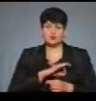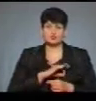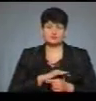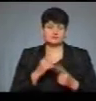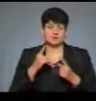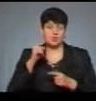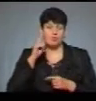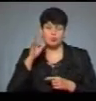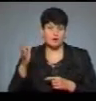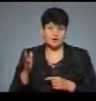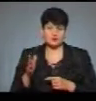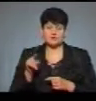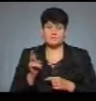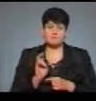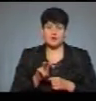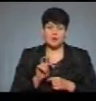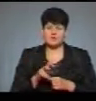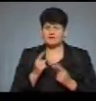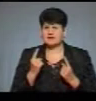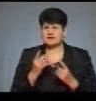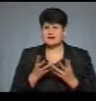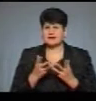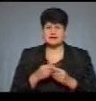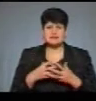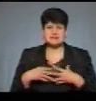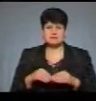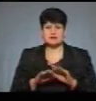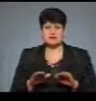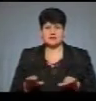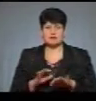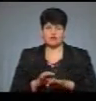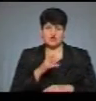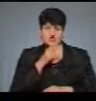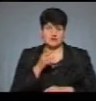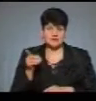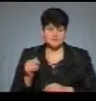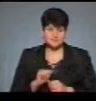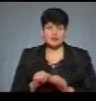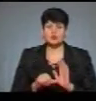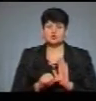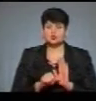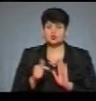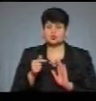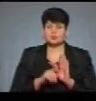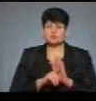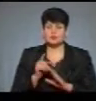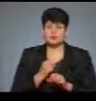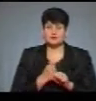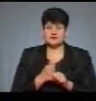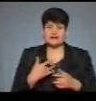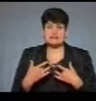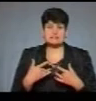шаленою популярністю. Туди переходить велика кількість сімей, дітей і проводять там час. Також 6 грудня у нас почала працювати